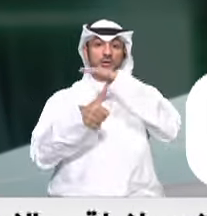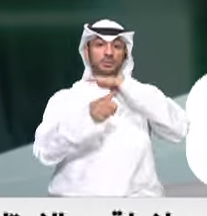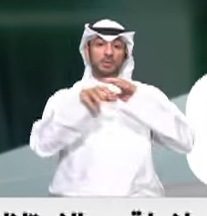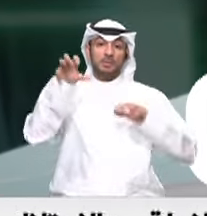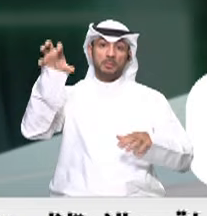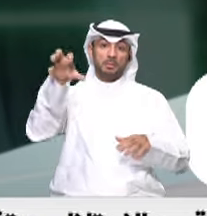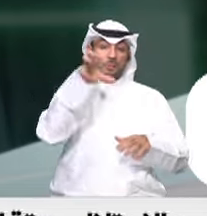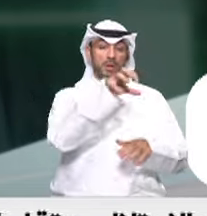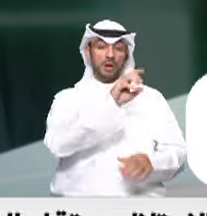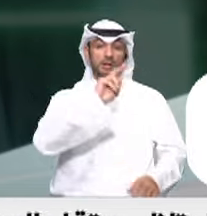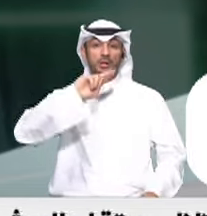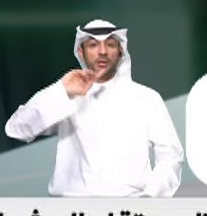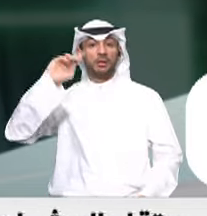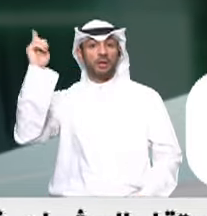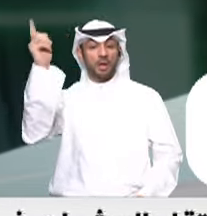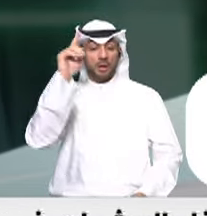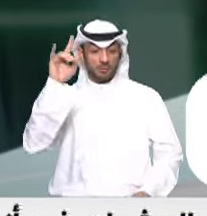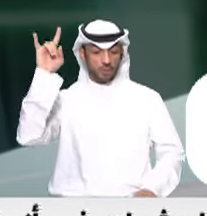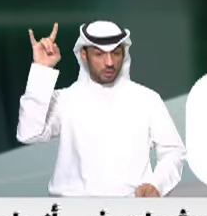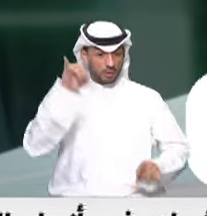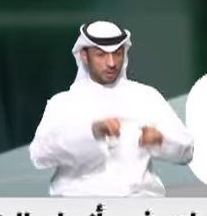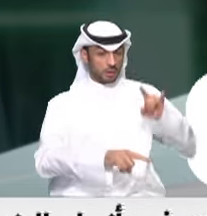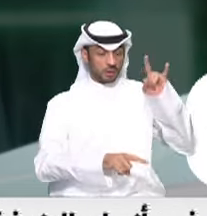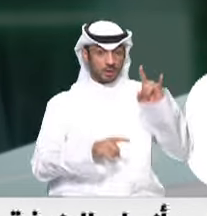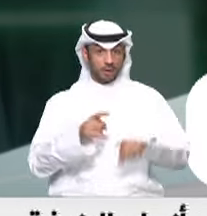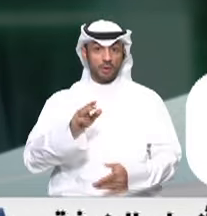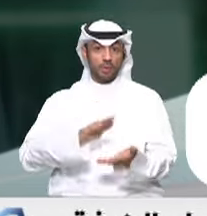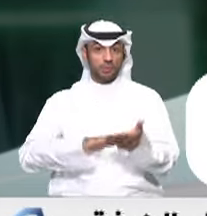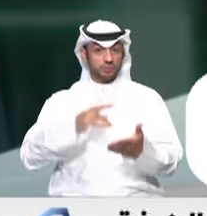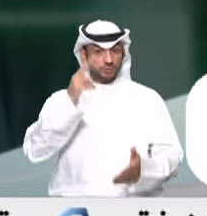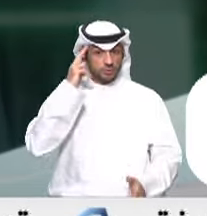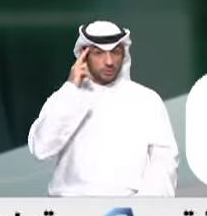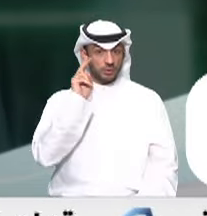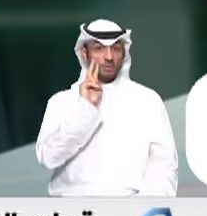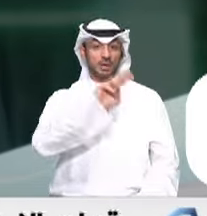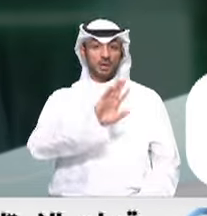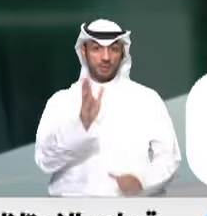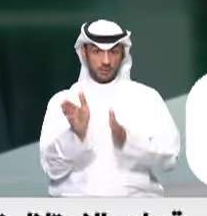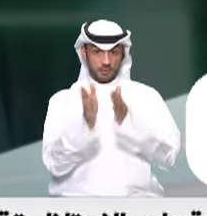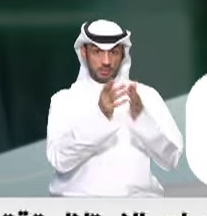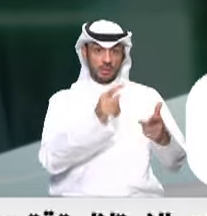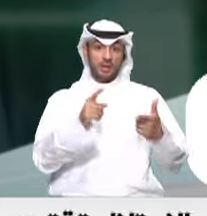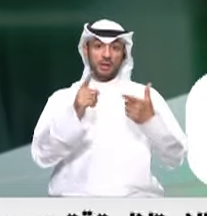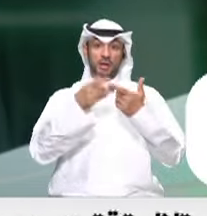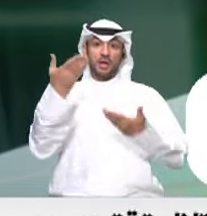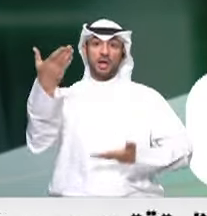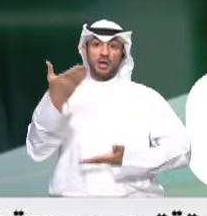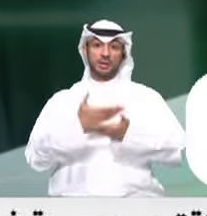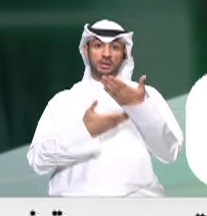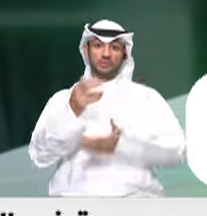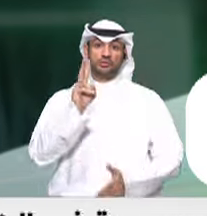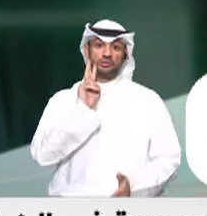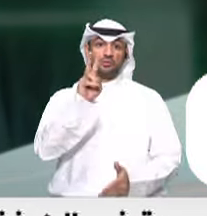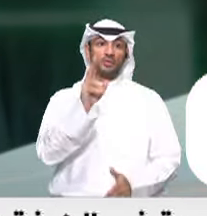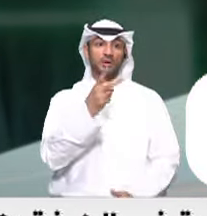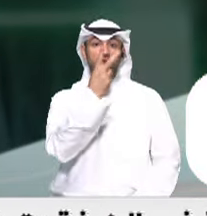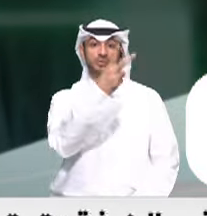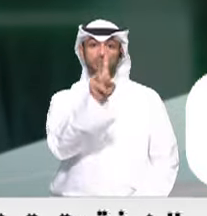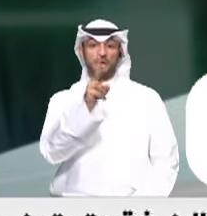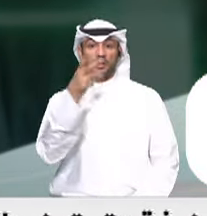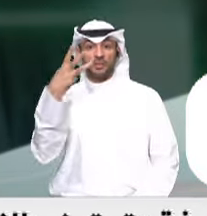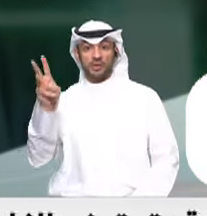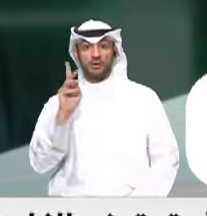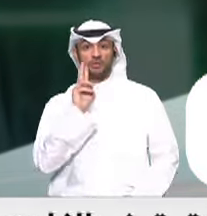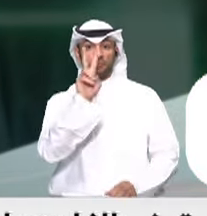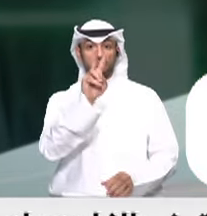وملوك وأمراء الدول الشقيقة والصديقة. وعلى صعيد الاقتصاد تتوالى إنجازات رؤية 2030 الاقتصادية